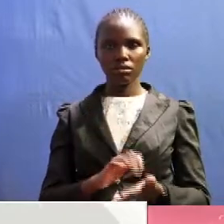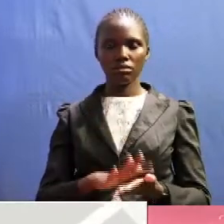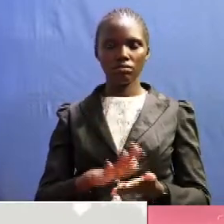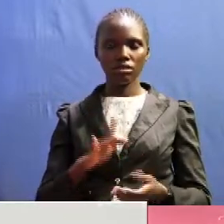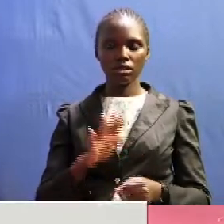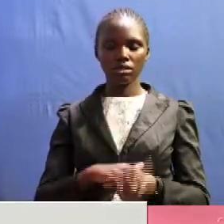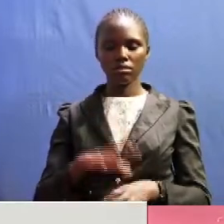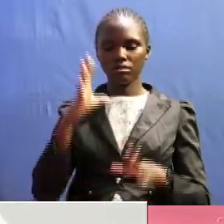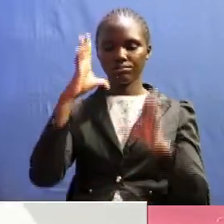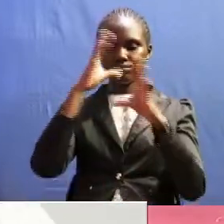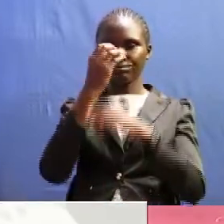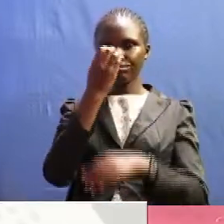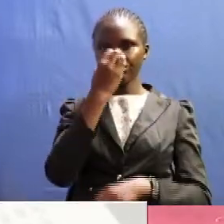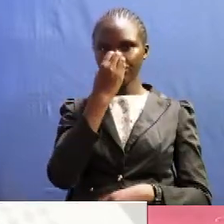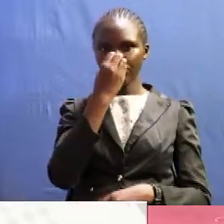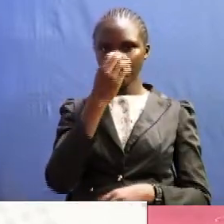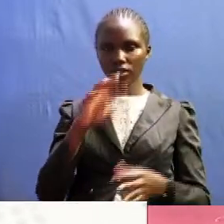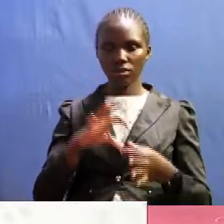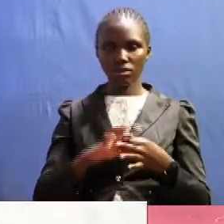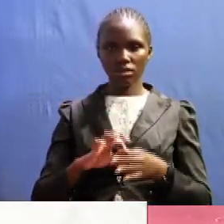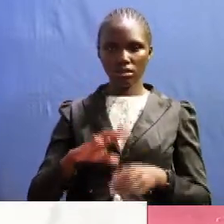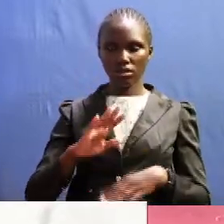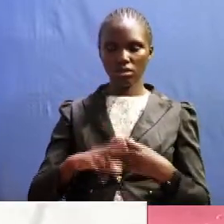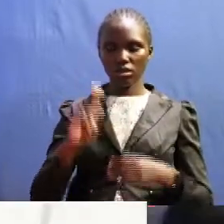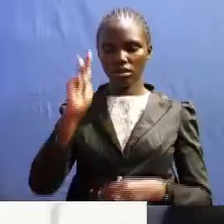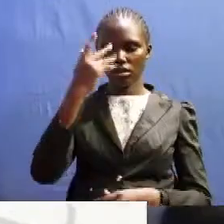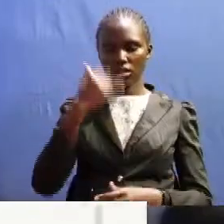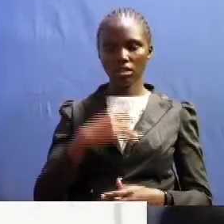effort in uniting Kenyans and ensuring